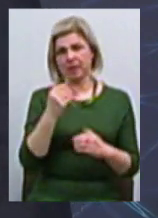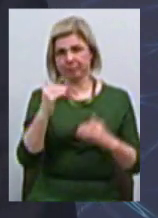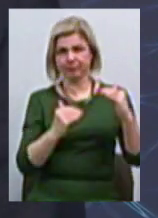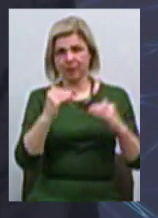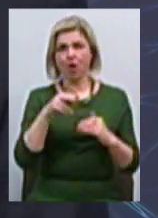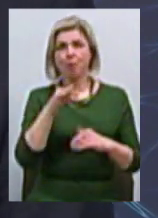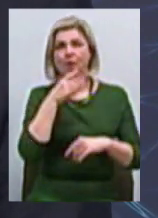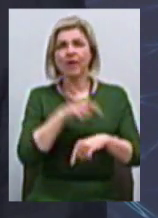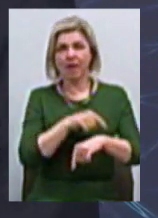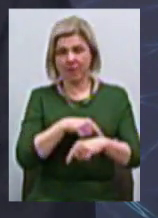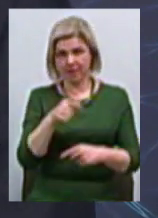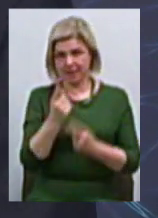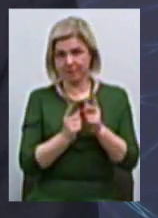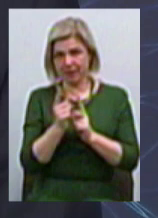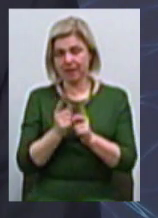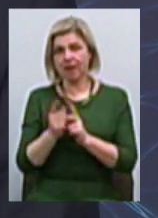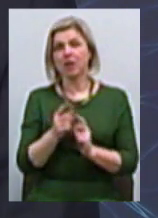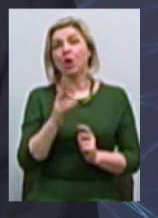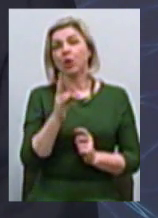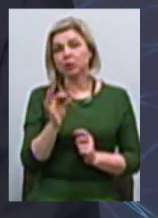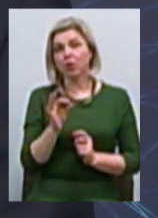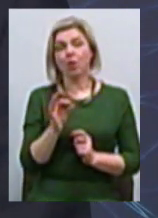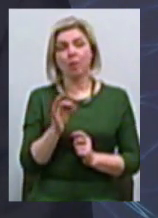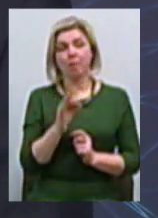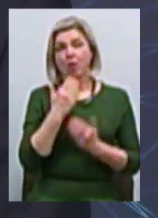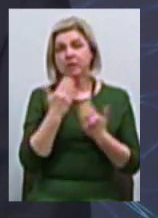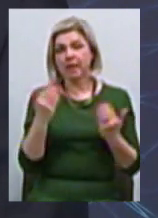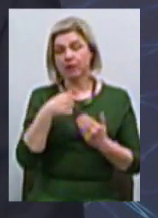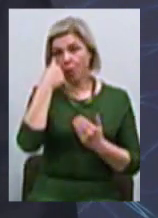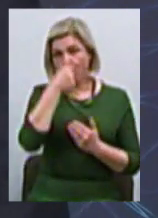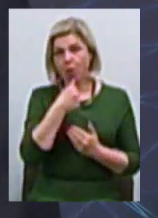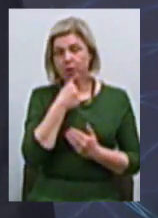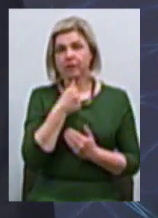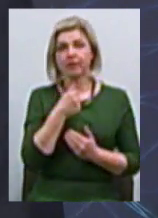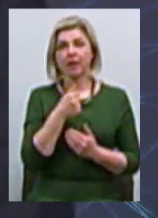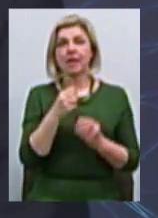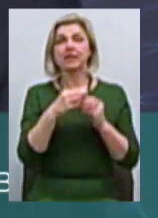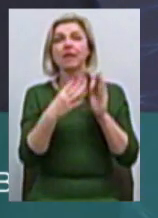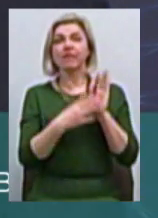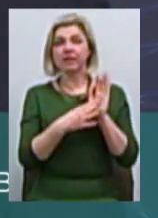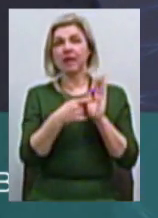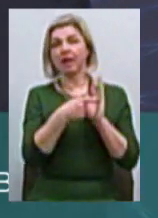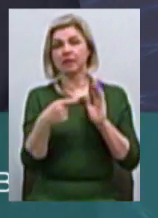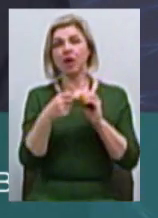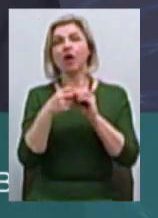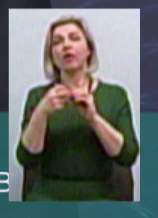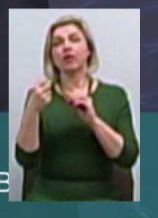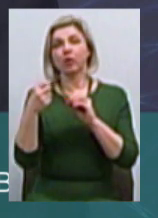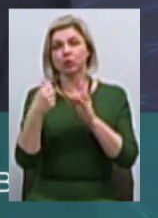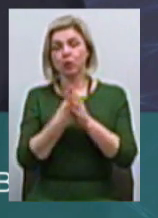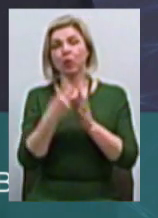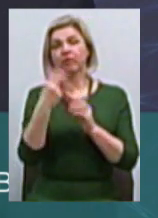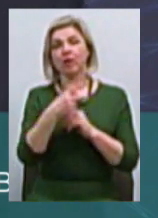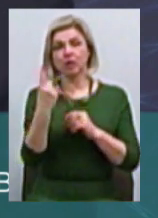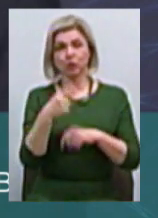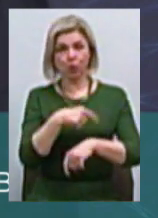в принципе они есть. Поэтому последний горб это как раз там с 18.00 до 20.00.